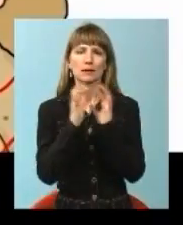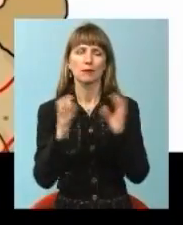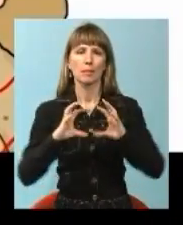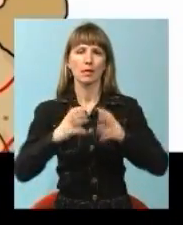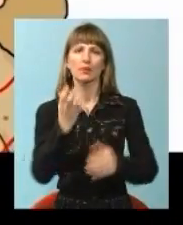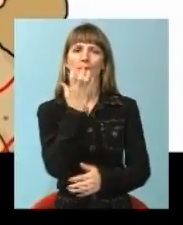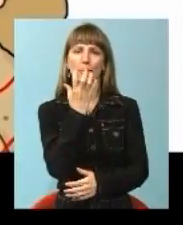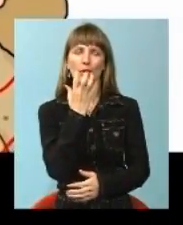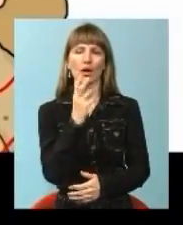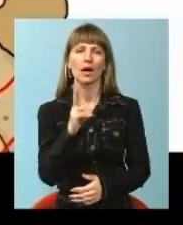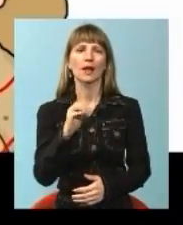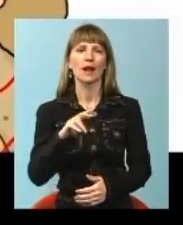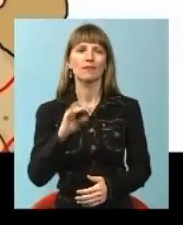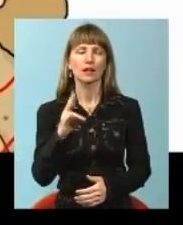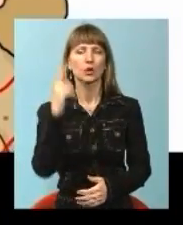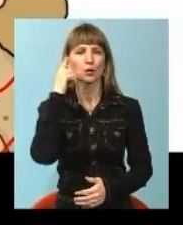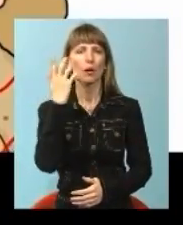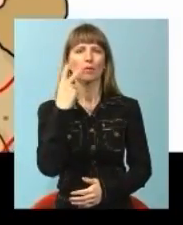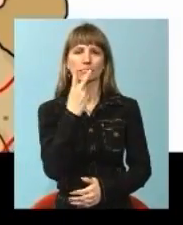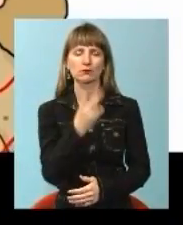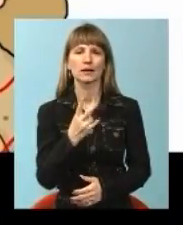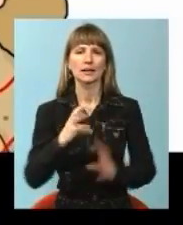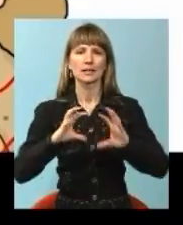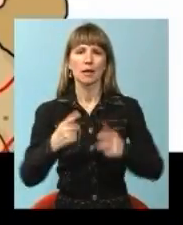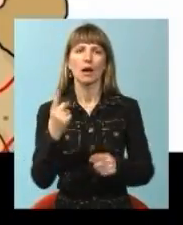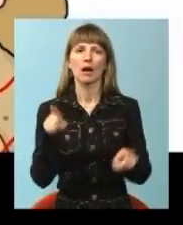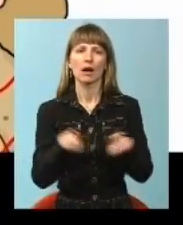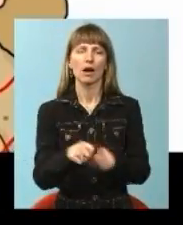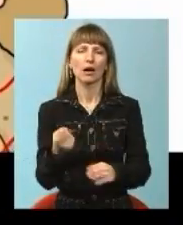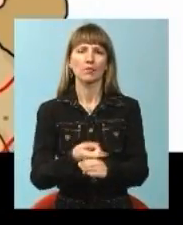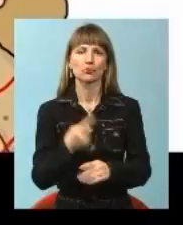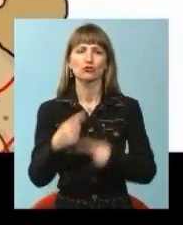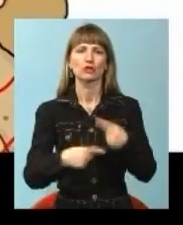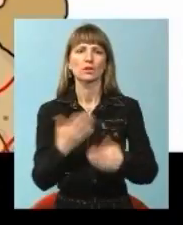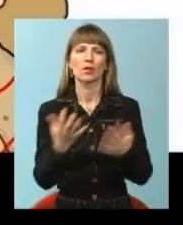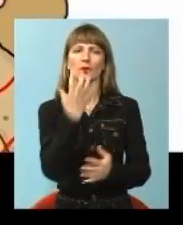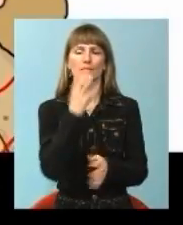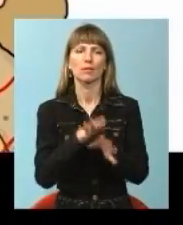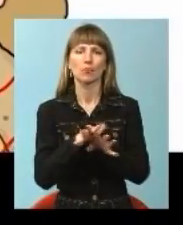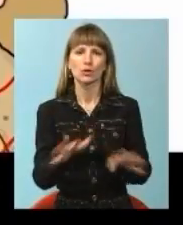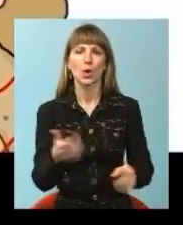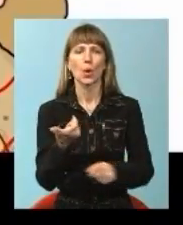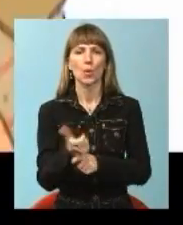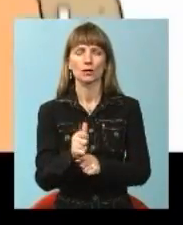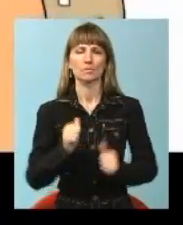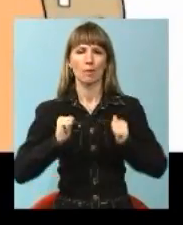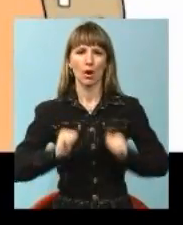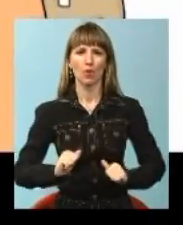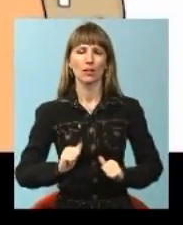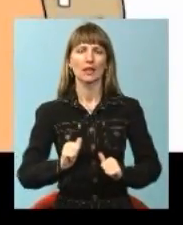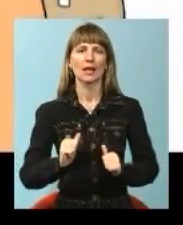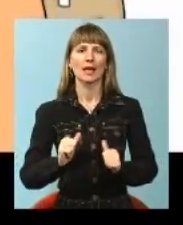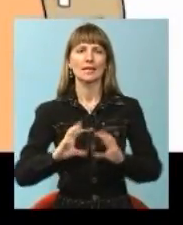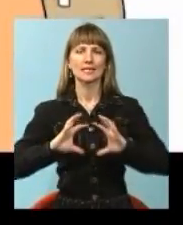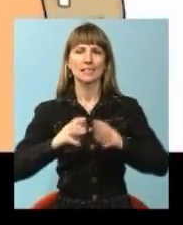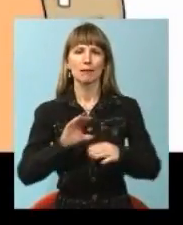планету теплою. Кельвін схибив, коли розглядав Землю як печену картоплину, через яку тепло поширюється дуже повільно. Земна мантія